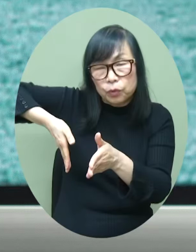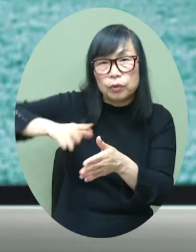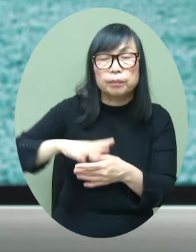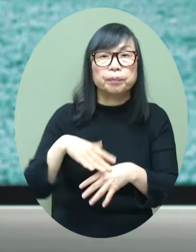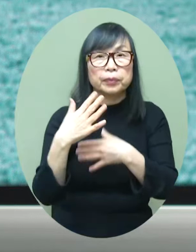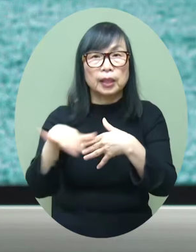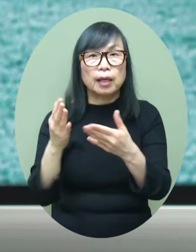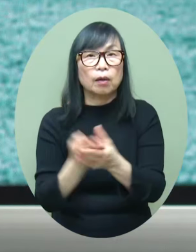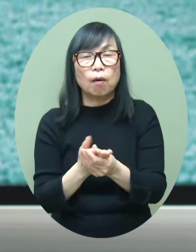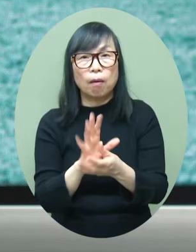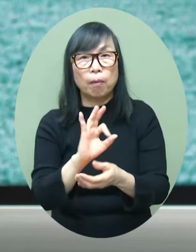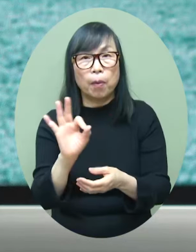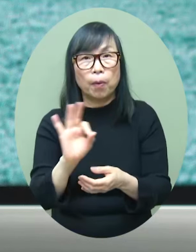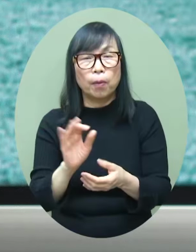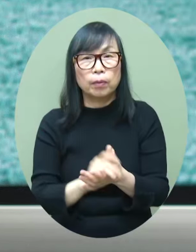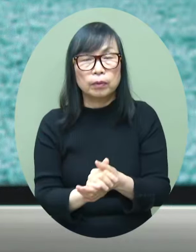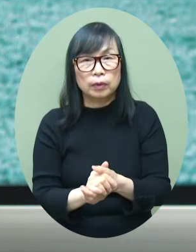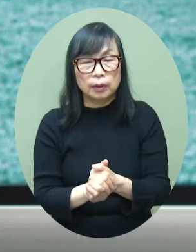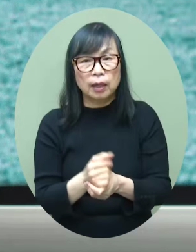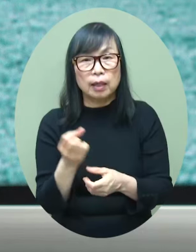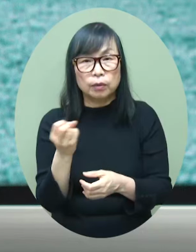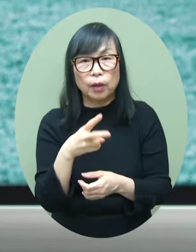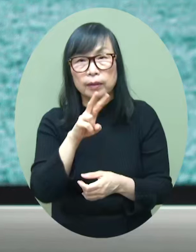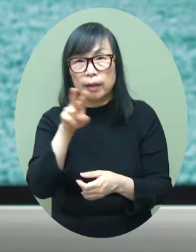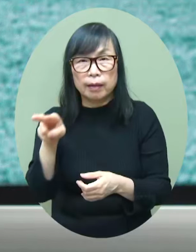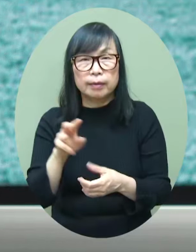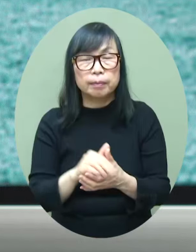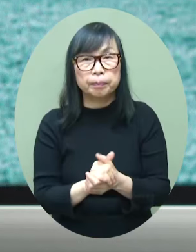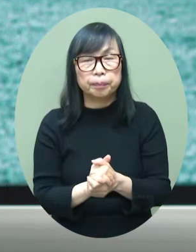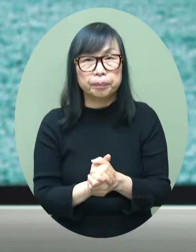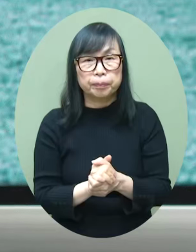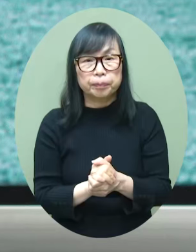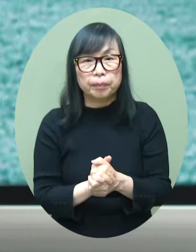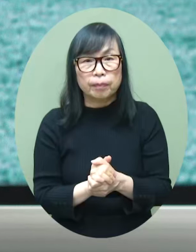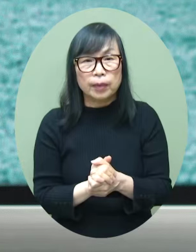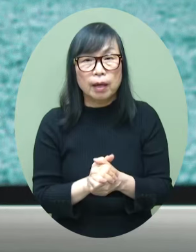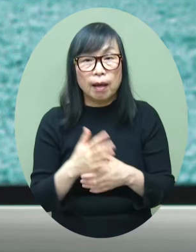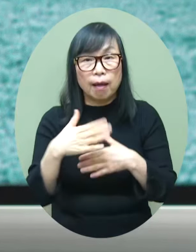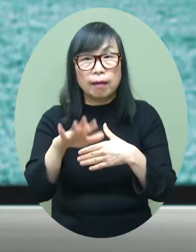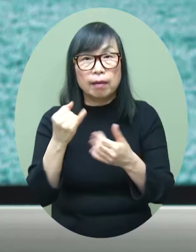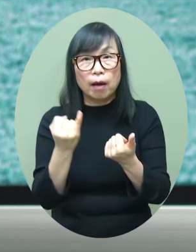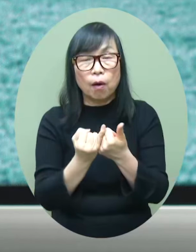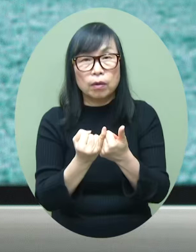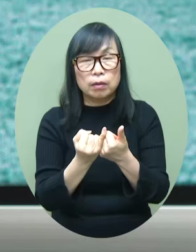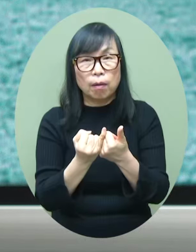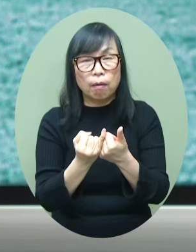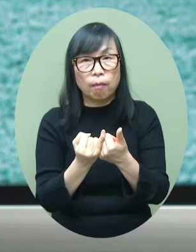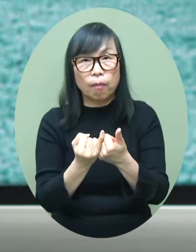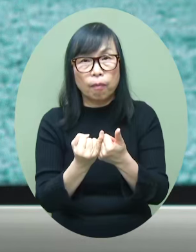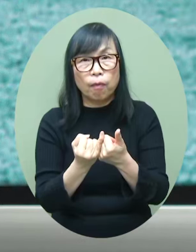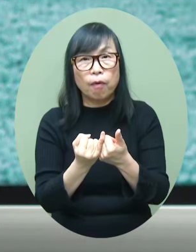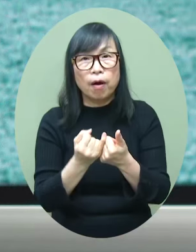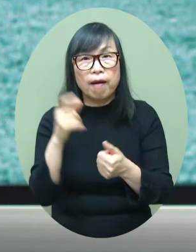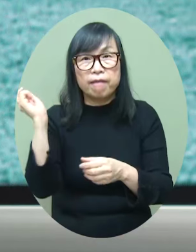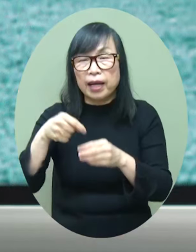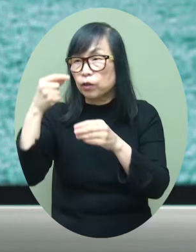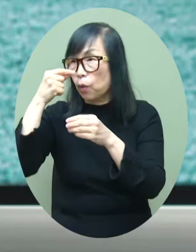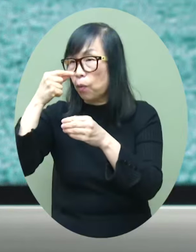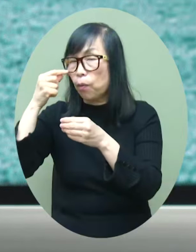個案，我哋都會睇一睇個情況看住先。咁而其他學生咧都係做緊即係快速檢測咧，都